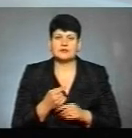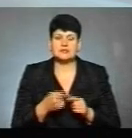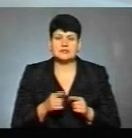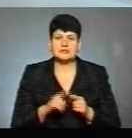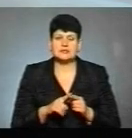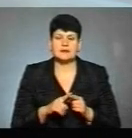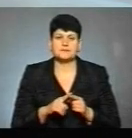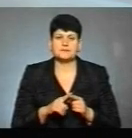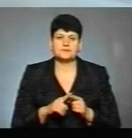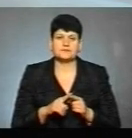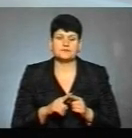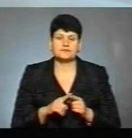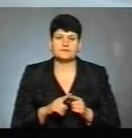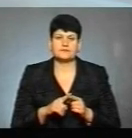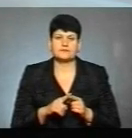був